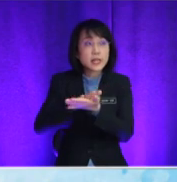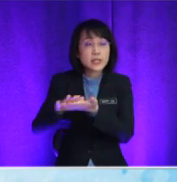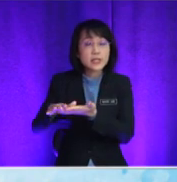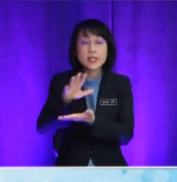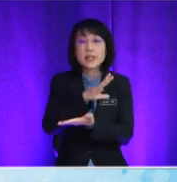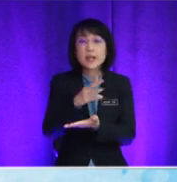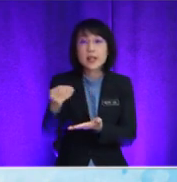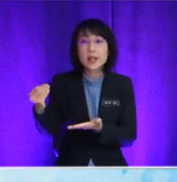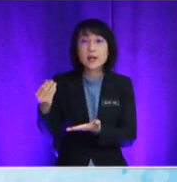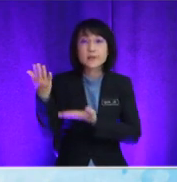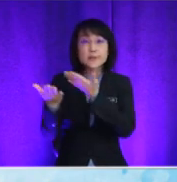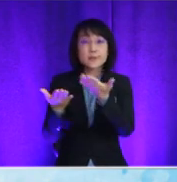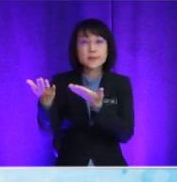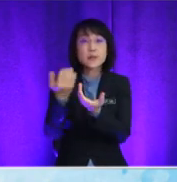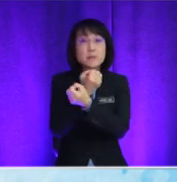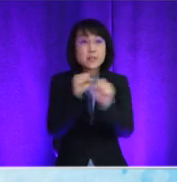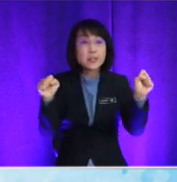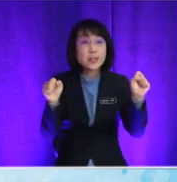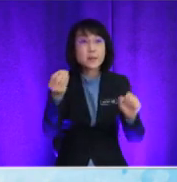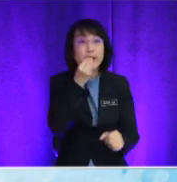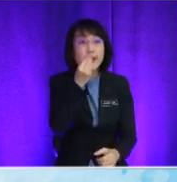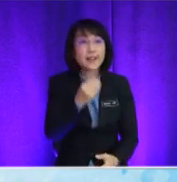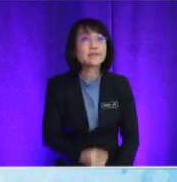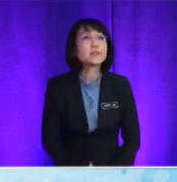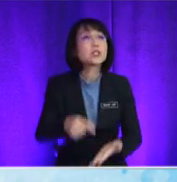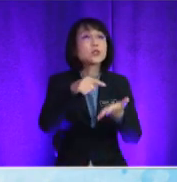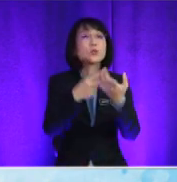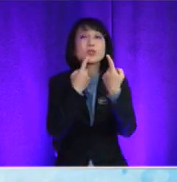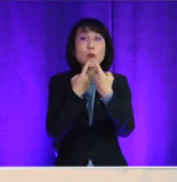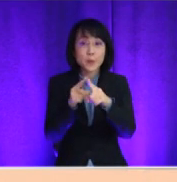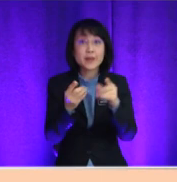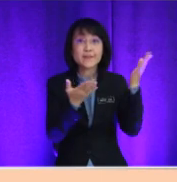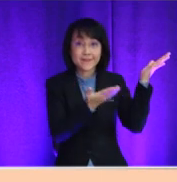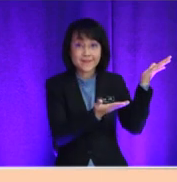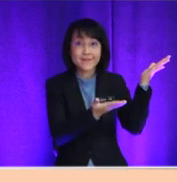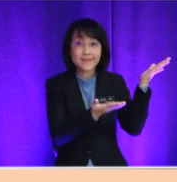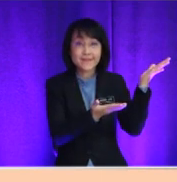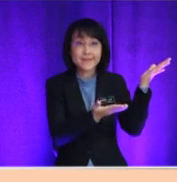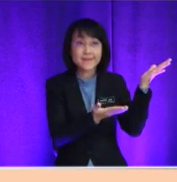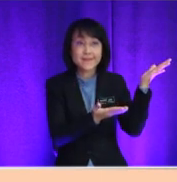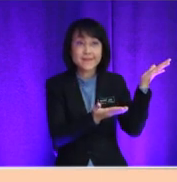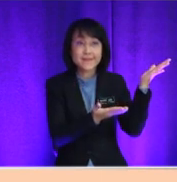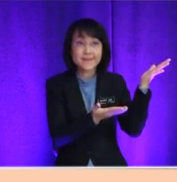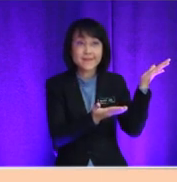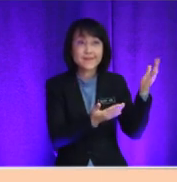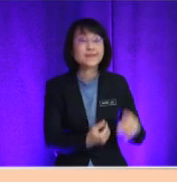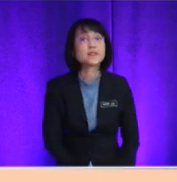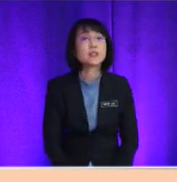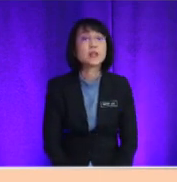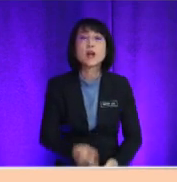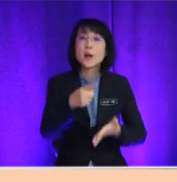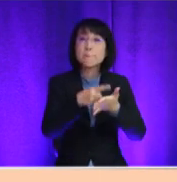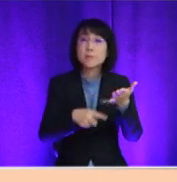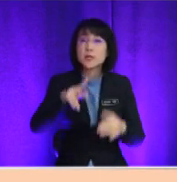oke oke Ini jawaban dia oke yaitu tadi kan kita soalnya Apakah istilah yang